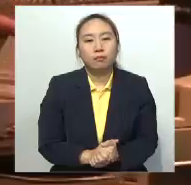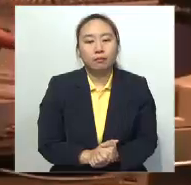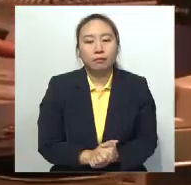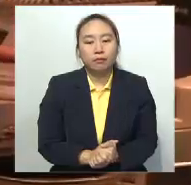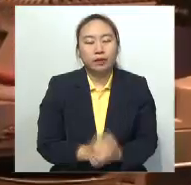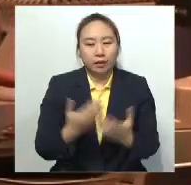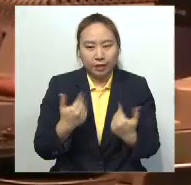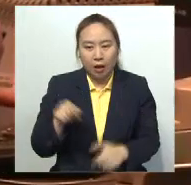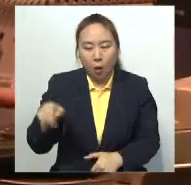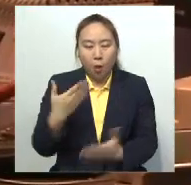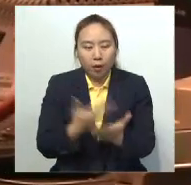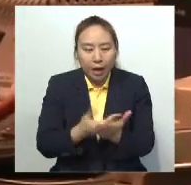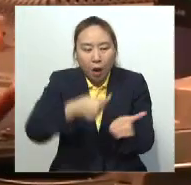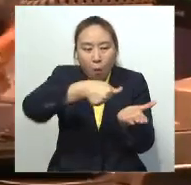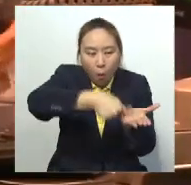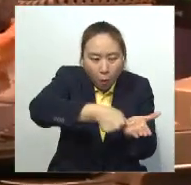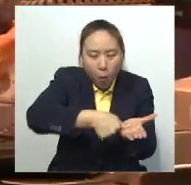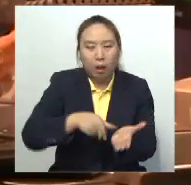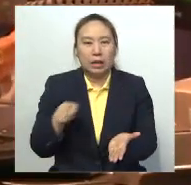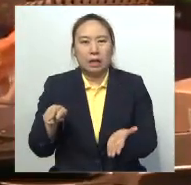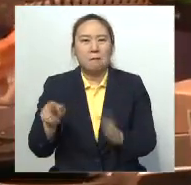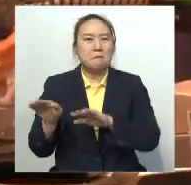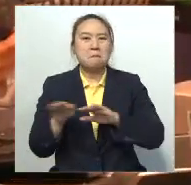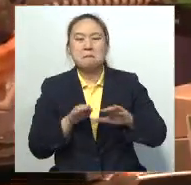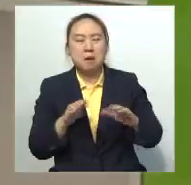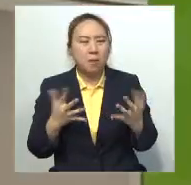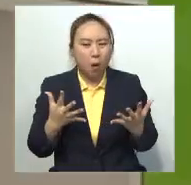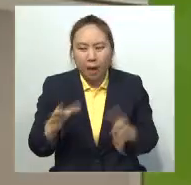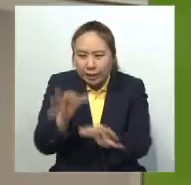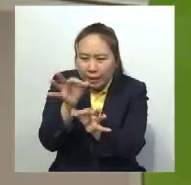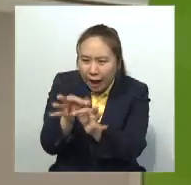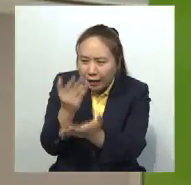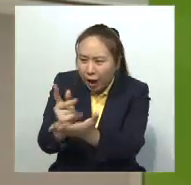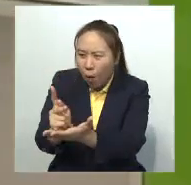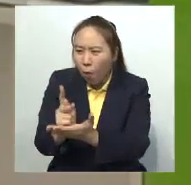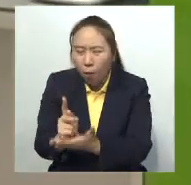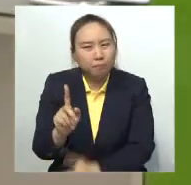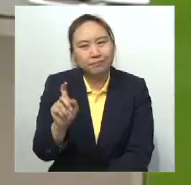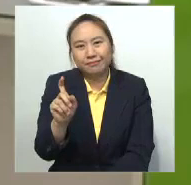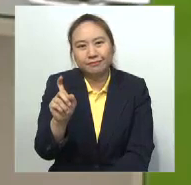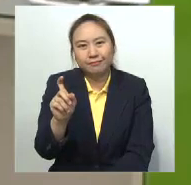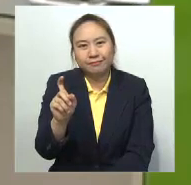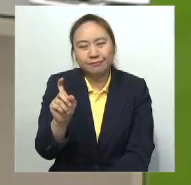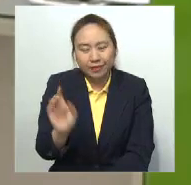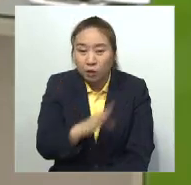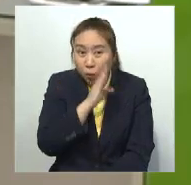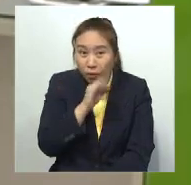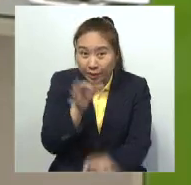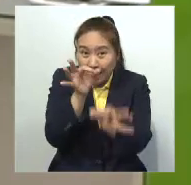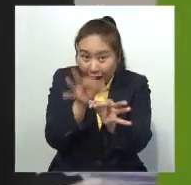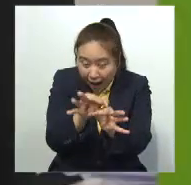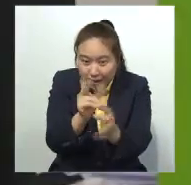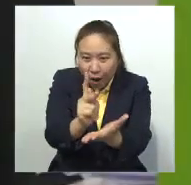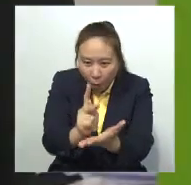ลูกหนี้เขาก็ไม่พร้อมบางคนไม่พร้อมที่จะไปกู้เงินสถาบันการเงินแบงก์อะไรจะปล่อยกู้มันต้องมีหลักประกัน